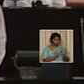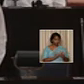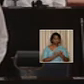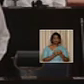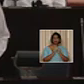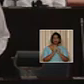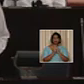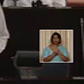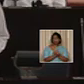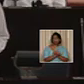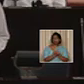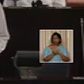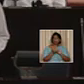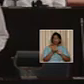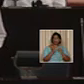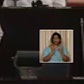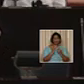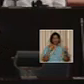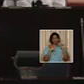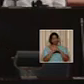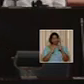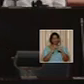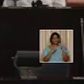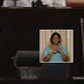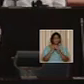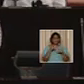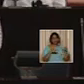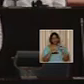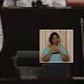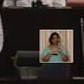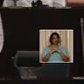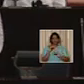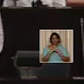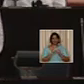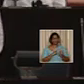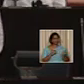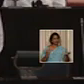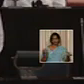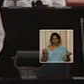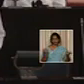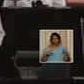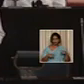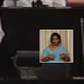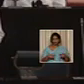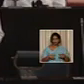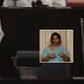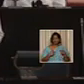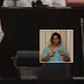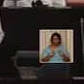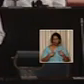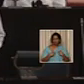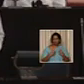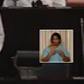ගමන් SI කරන්න එක්ක IP කරන්න එහෙම ක්‍රියාලාමයක් නැහැ දැනට ඉතින් අපිට ඔක